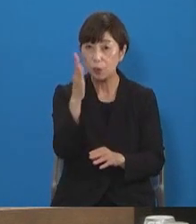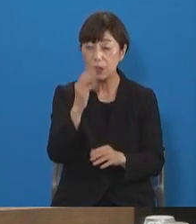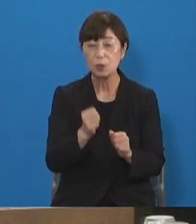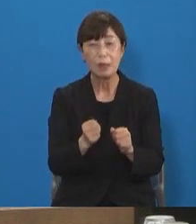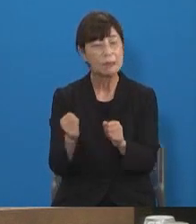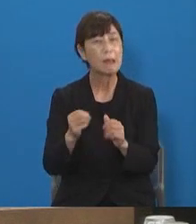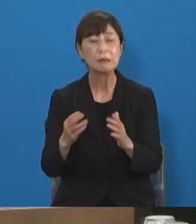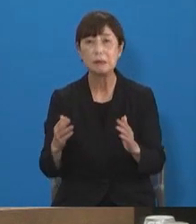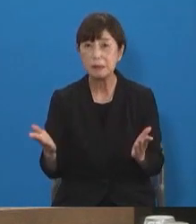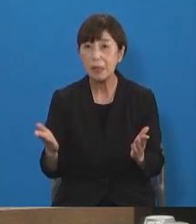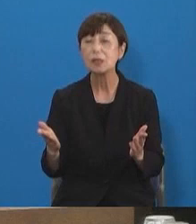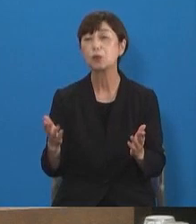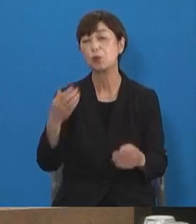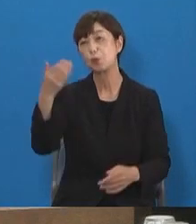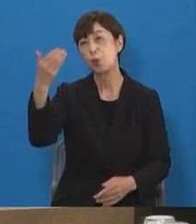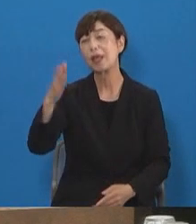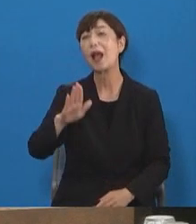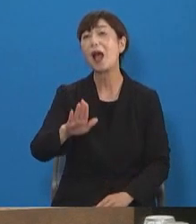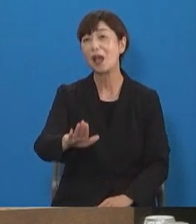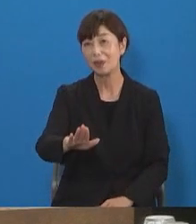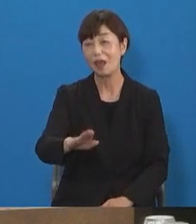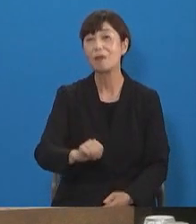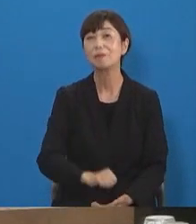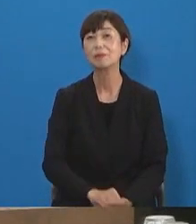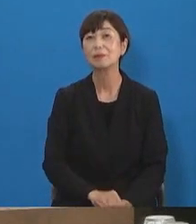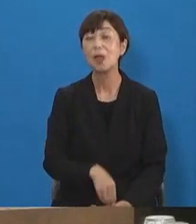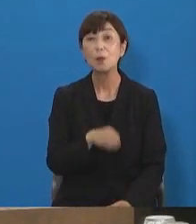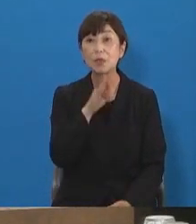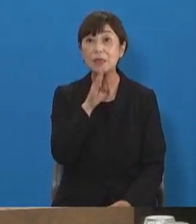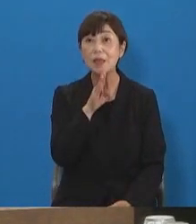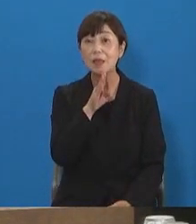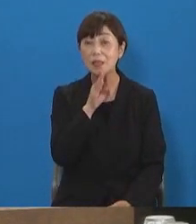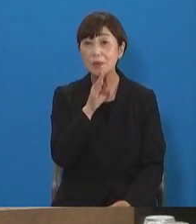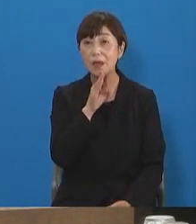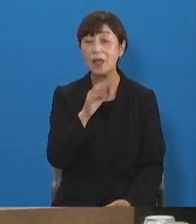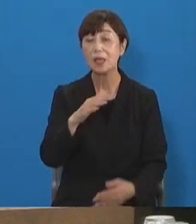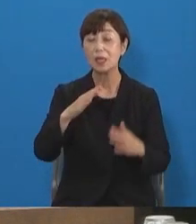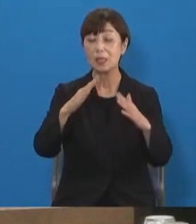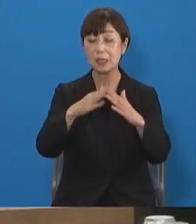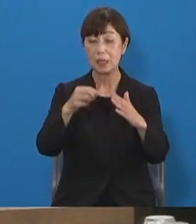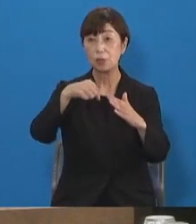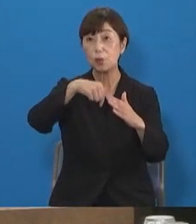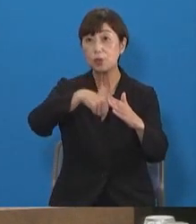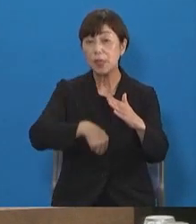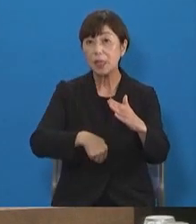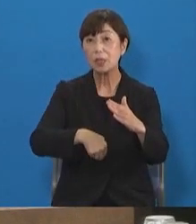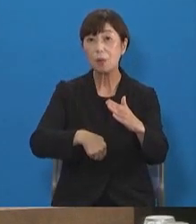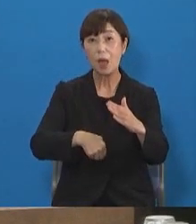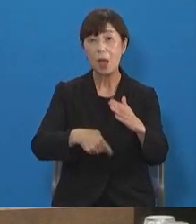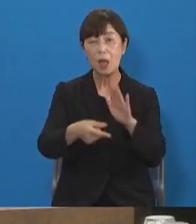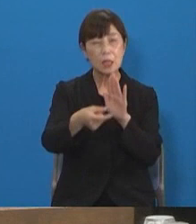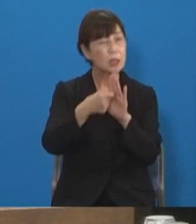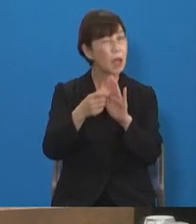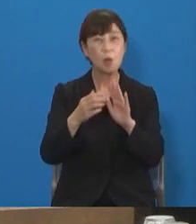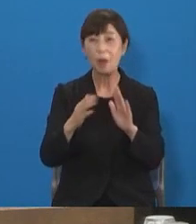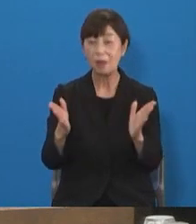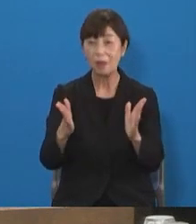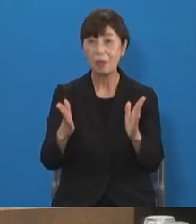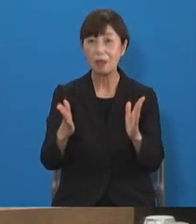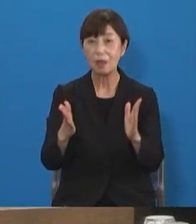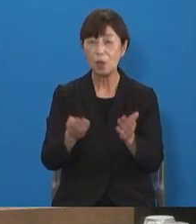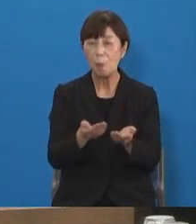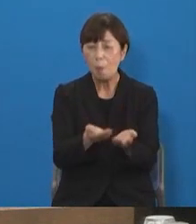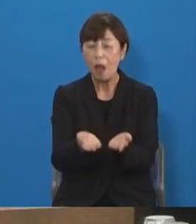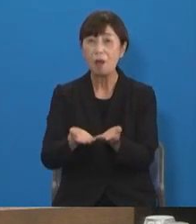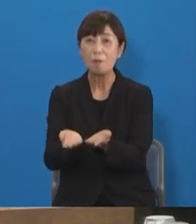ものと想定されていたところ、実際には自宅には被害はないものの、余震の不安や